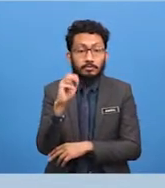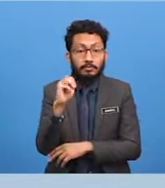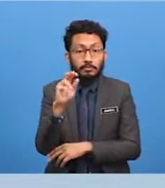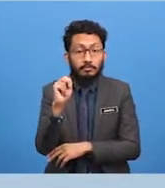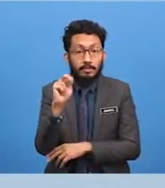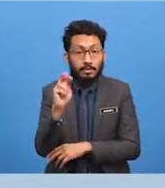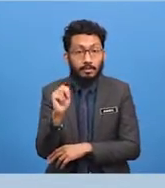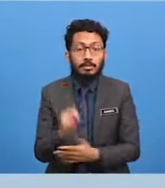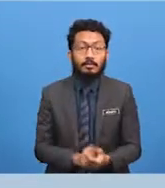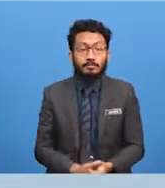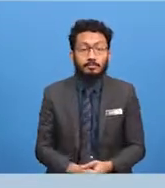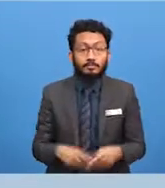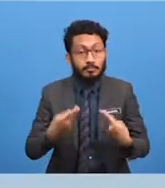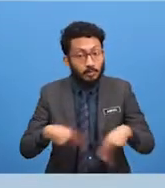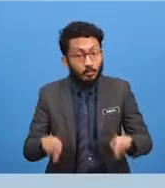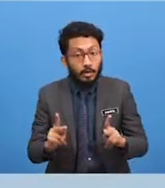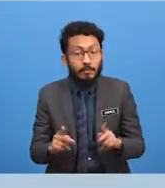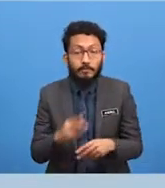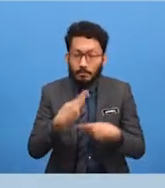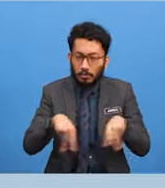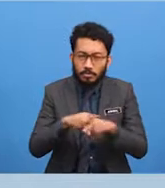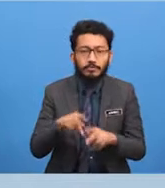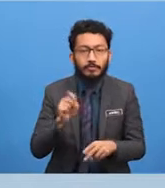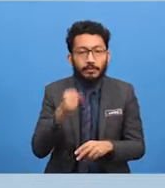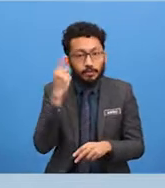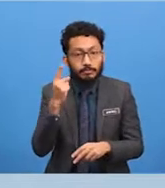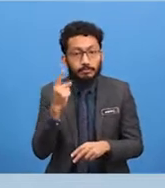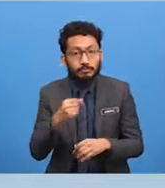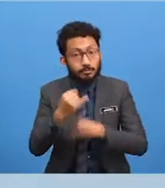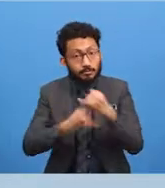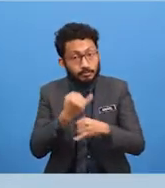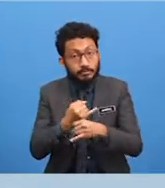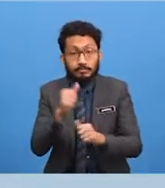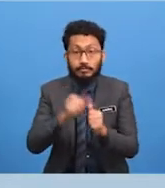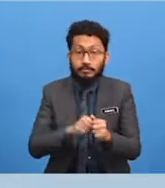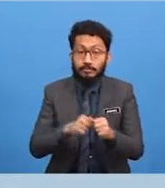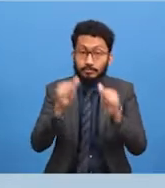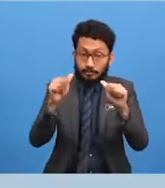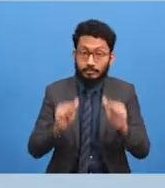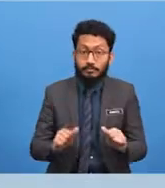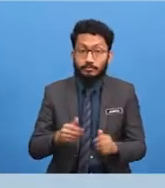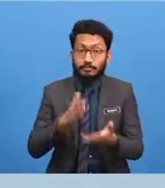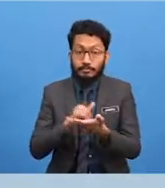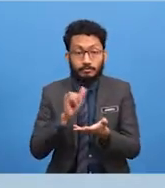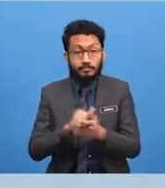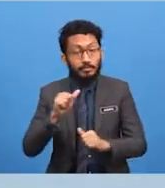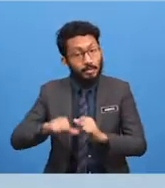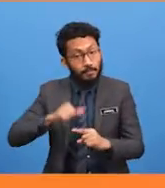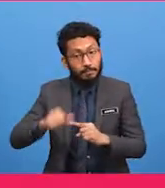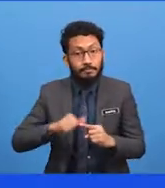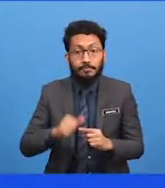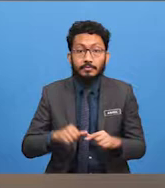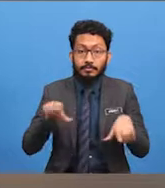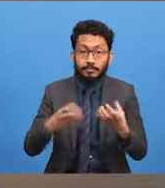menilai kemungkinan kejayaan bagi setiap alternatif tersebut apabila